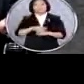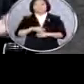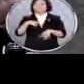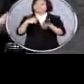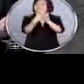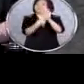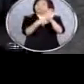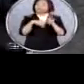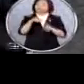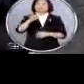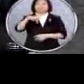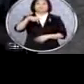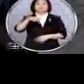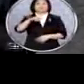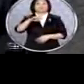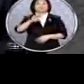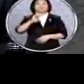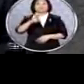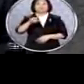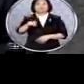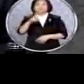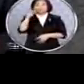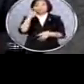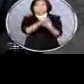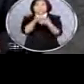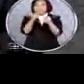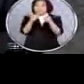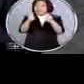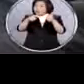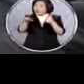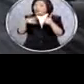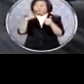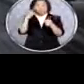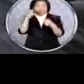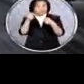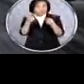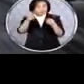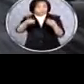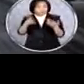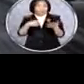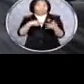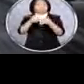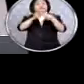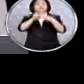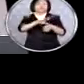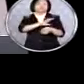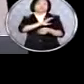说 ECFA 不是越来越有共识了吗？这就是我们民族的好处。